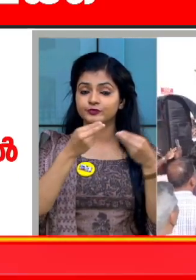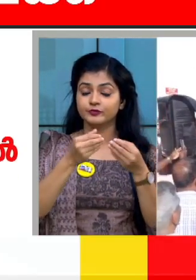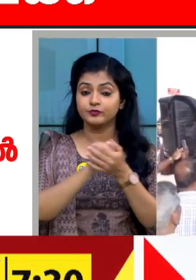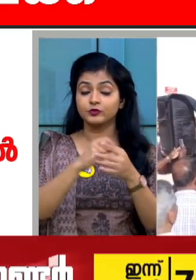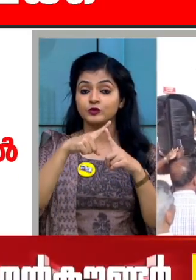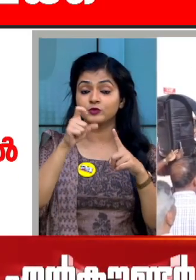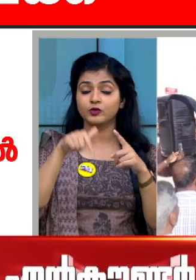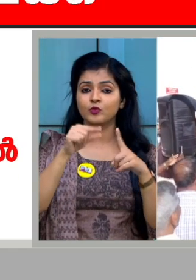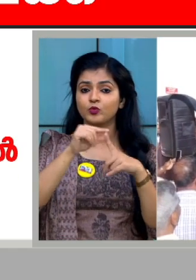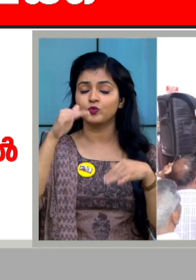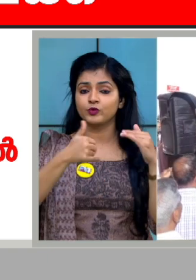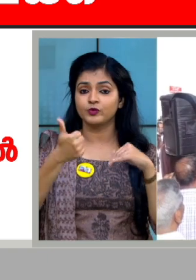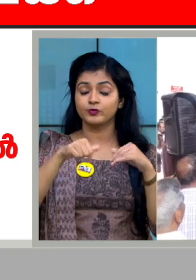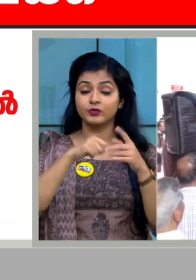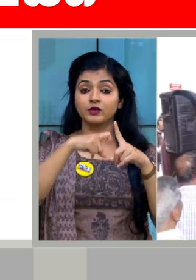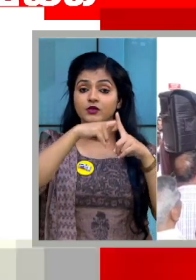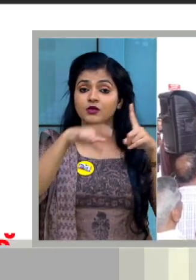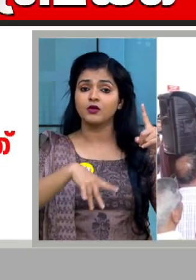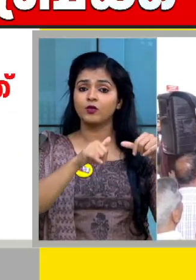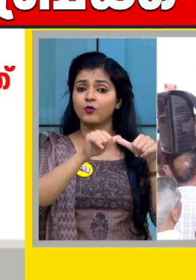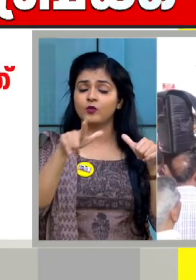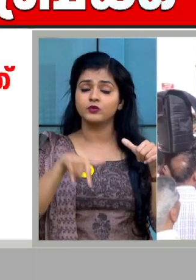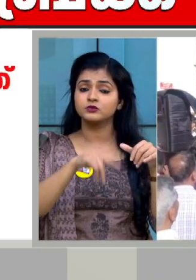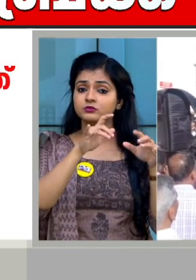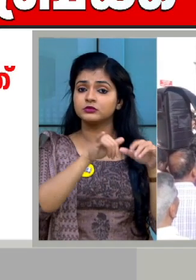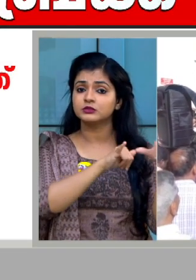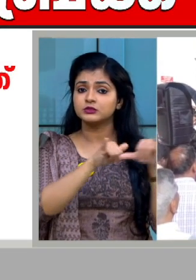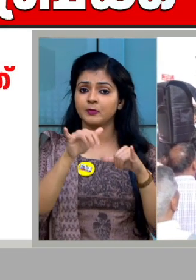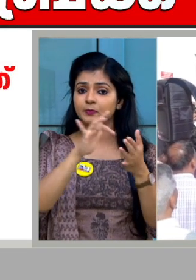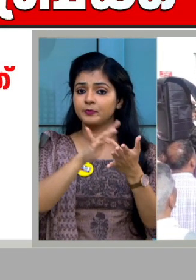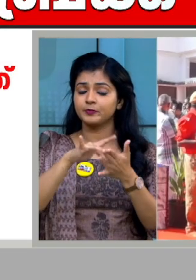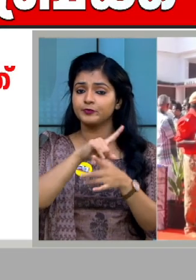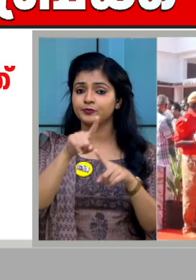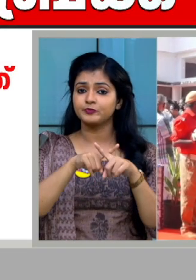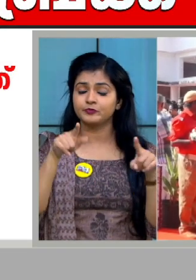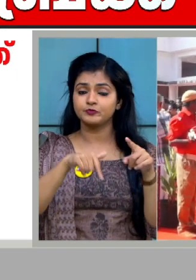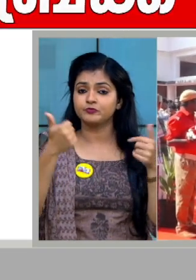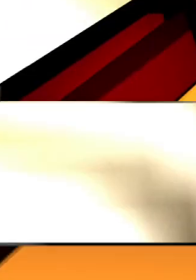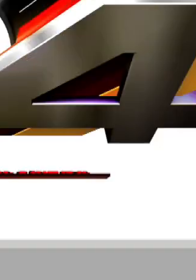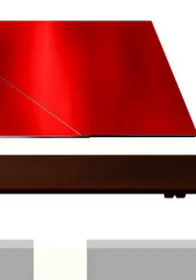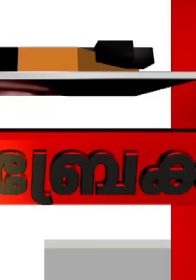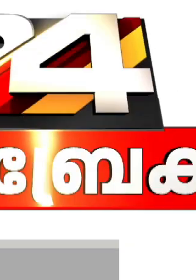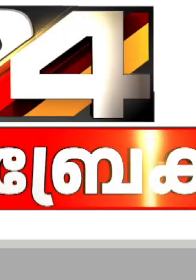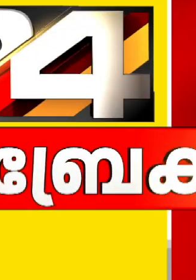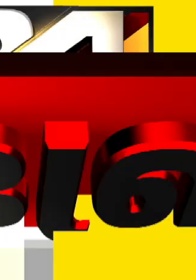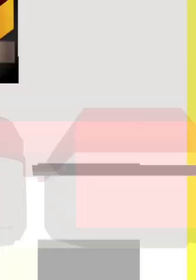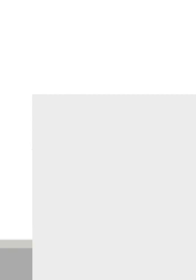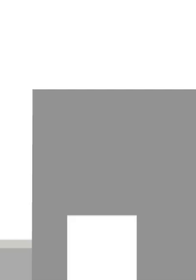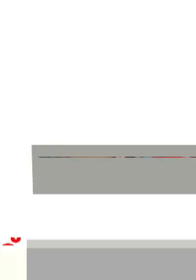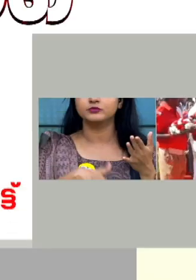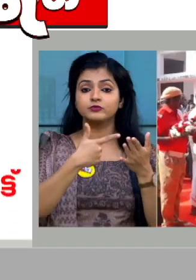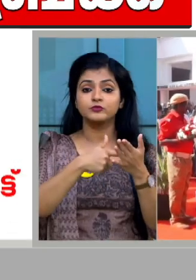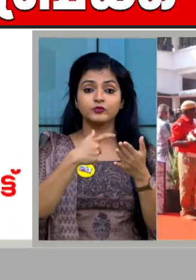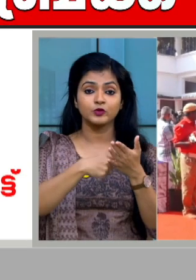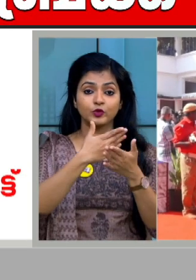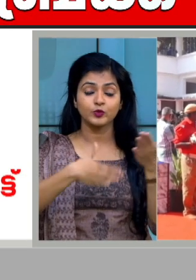രാഷ്ട്രീയ തോൽവിയാണ്. സംസ്ഥാനത്തുടനീളമുണ്ടായ ട്രെൻഡിനൊപ്പം ആണ് ഈ ഒരു തോൽവി ഉണ്ടായത് എന്നുള്ളൊരു വിലയിരുത്തലാണ്